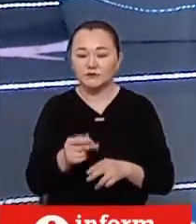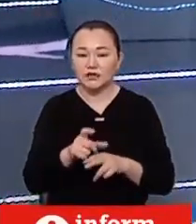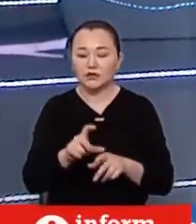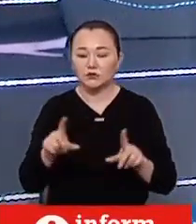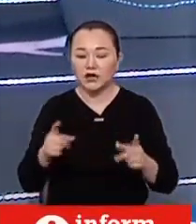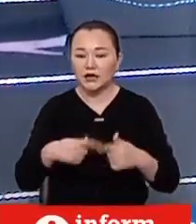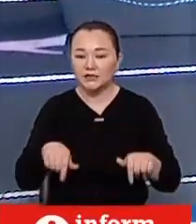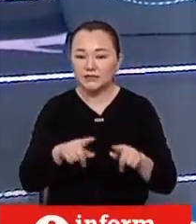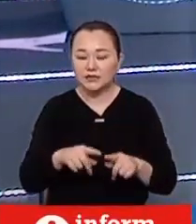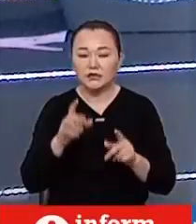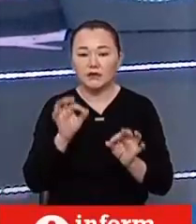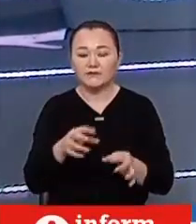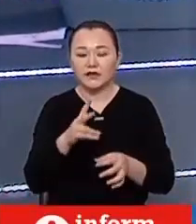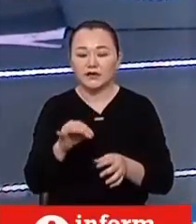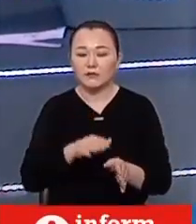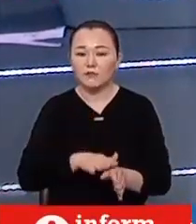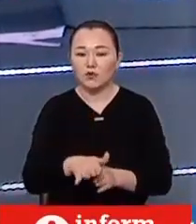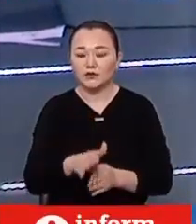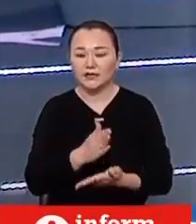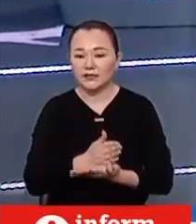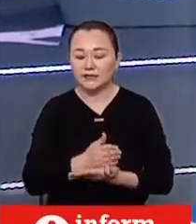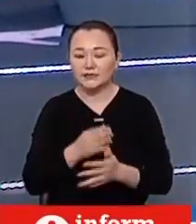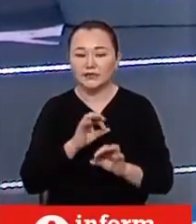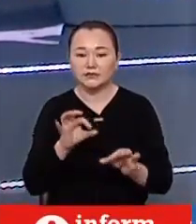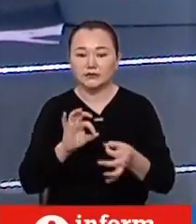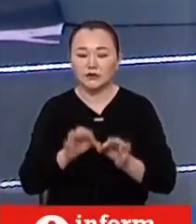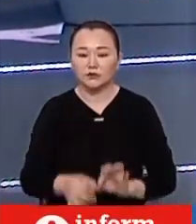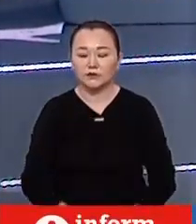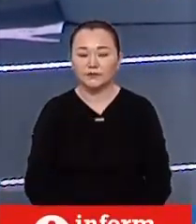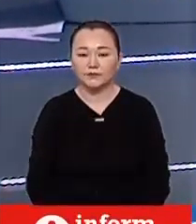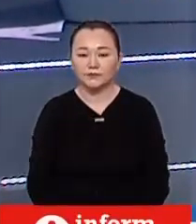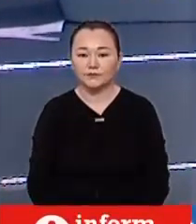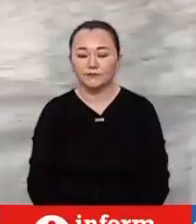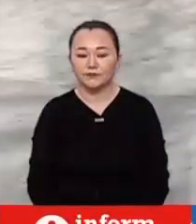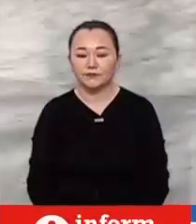И правда ли, что оно переполнено? Эльмира Ержанова расскажет подробности.